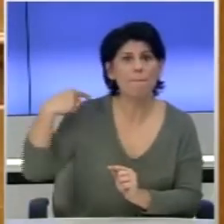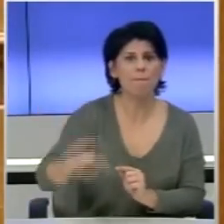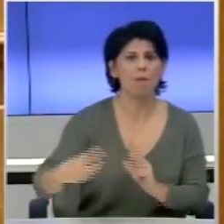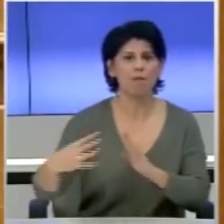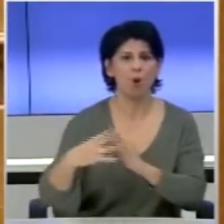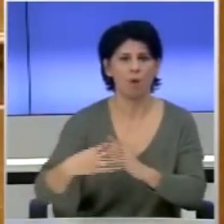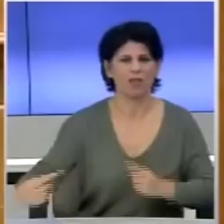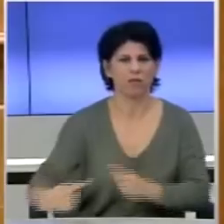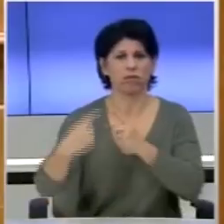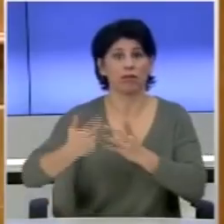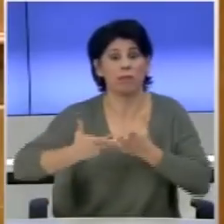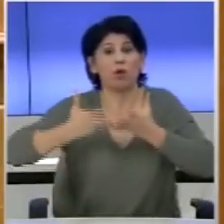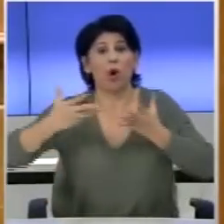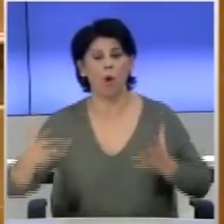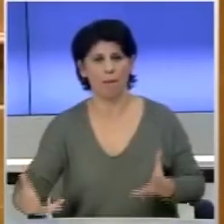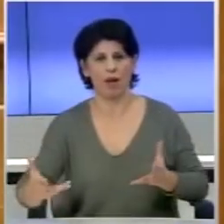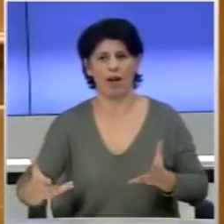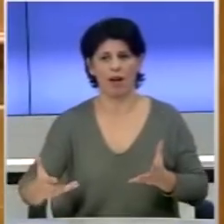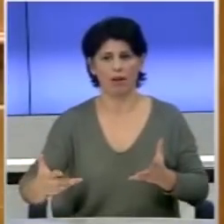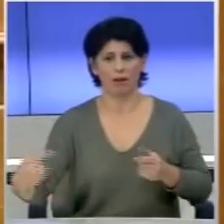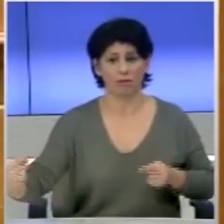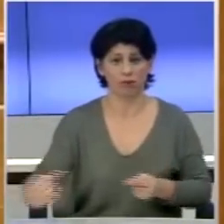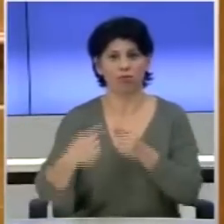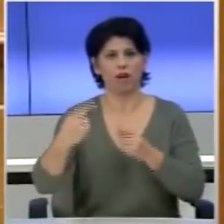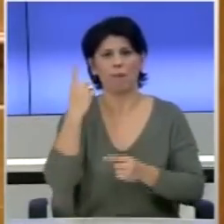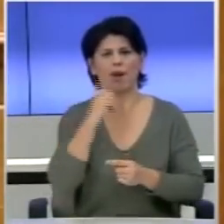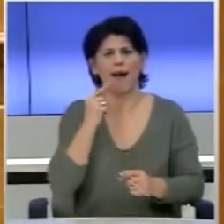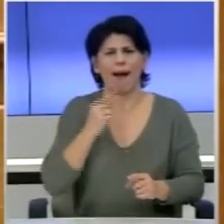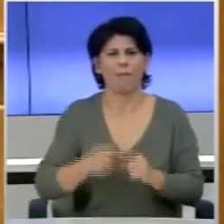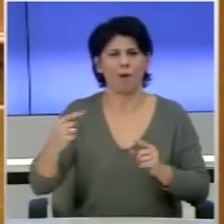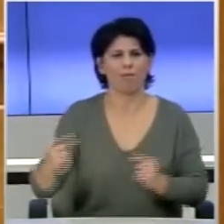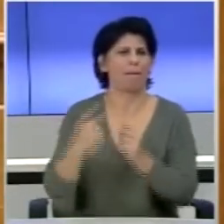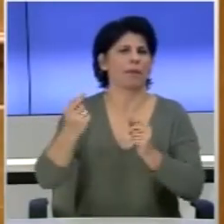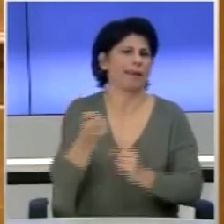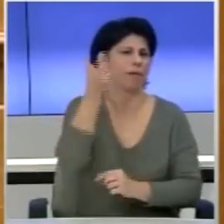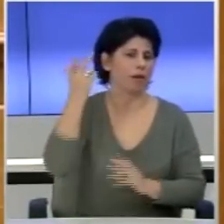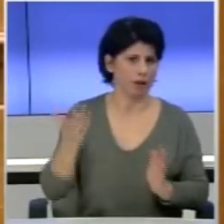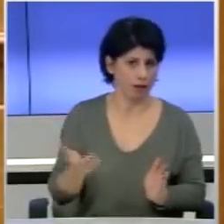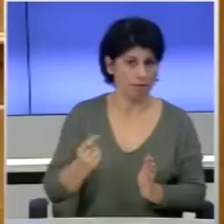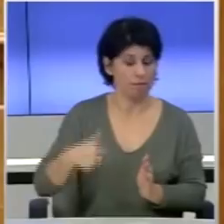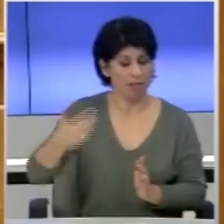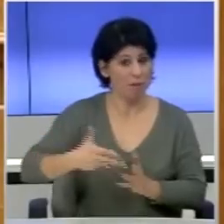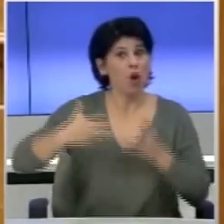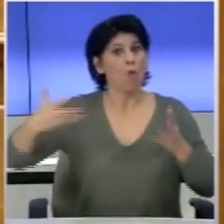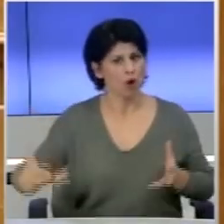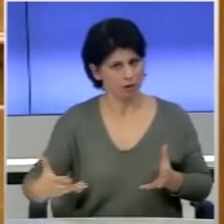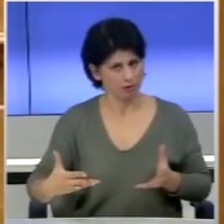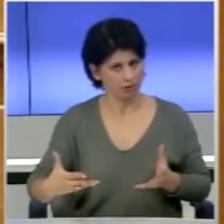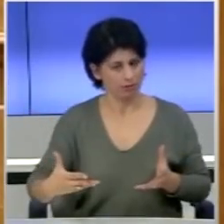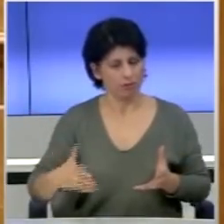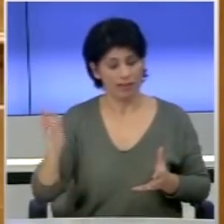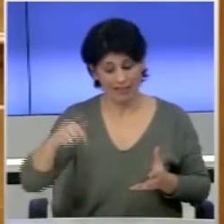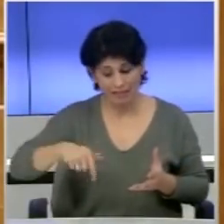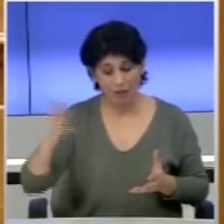και μάλιστα μεγαλύτερης κλίμακας από ένα απλό επεισόδιο. Σήμερα, όποια συμφωνία